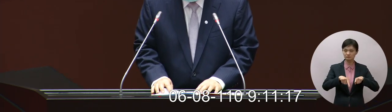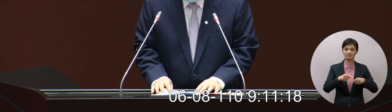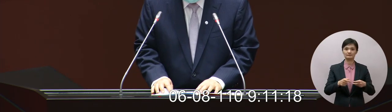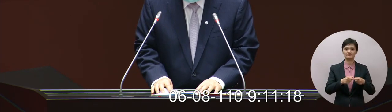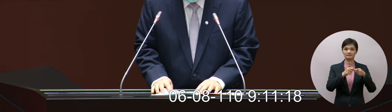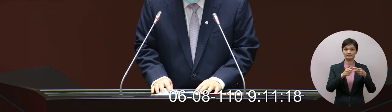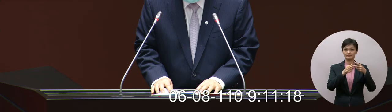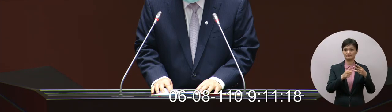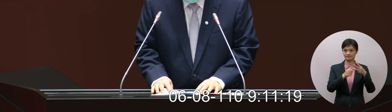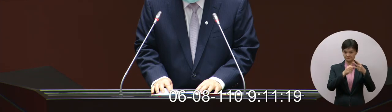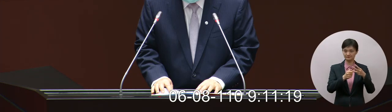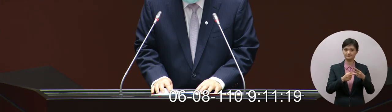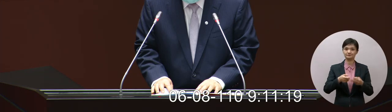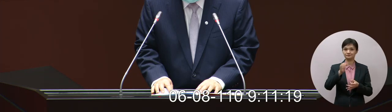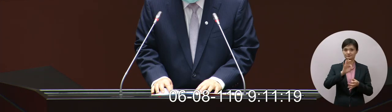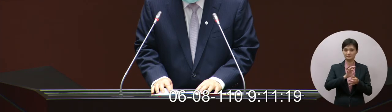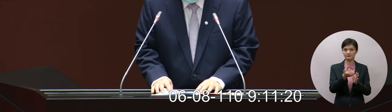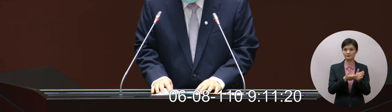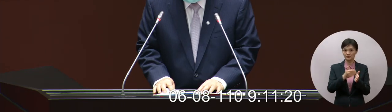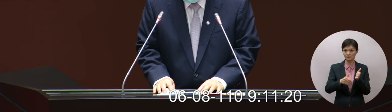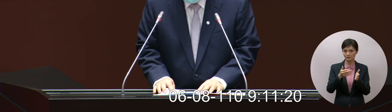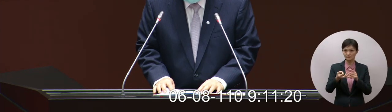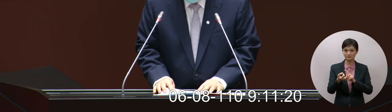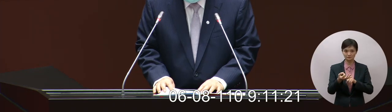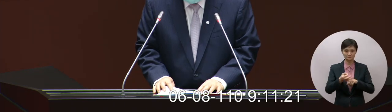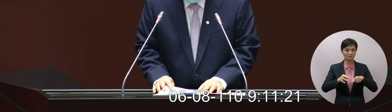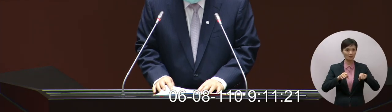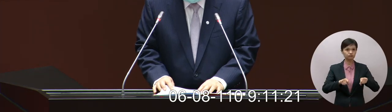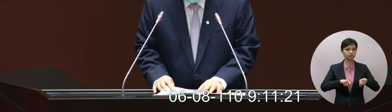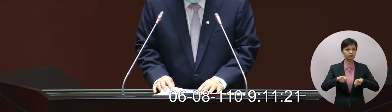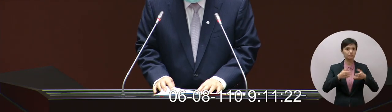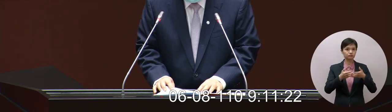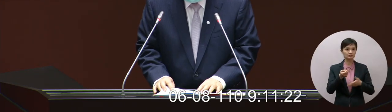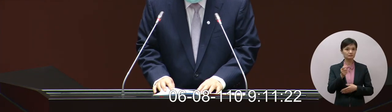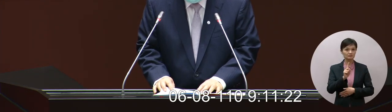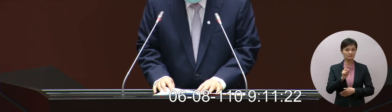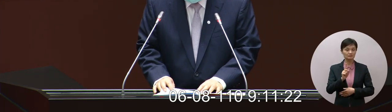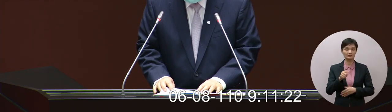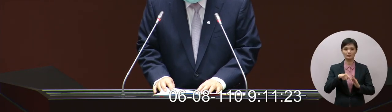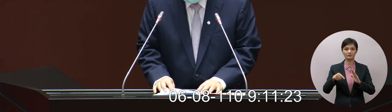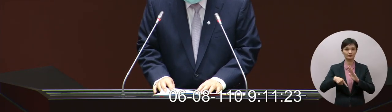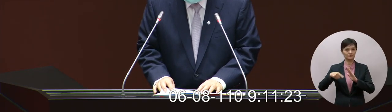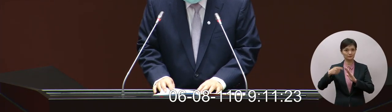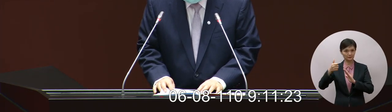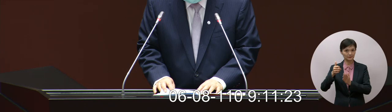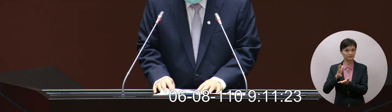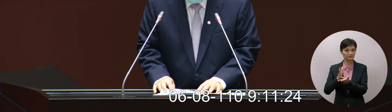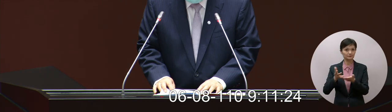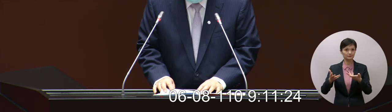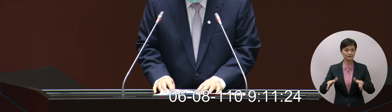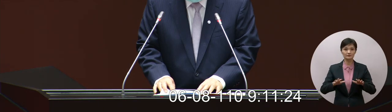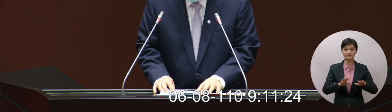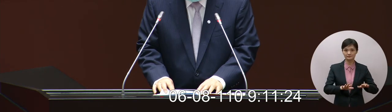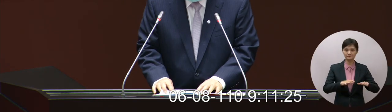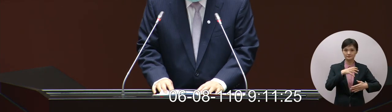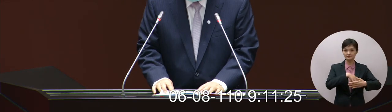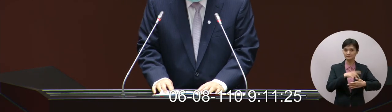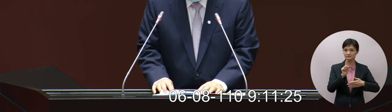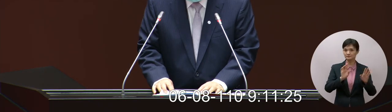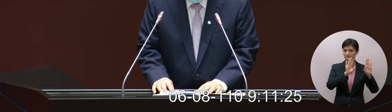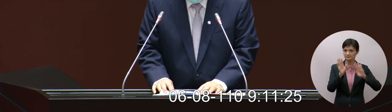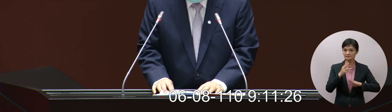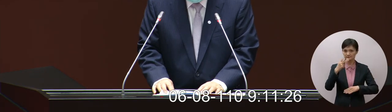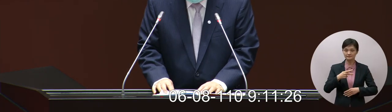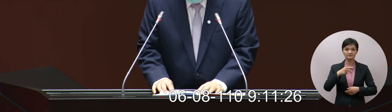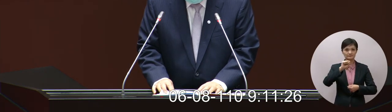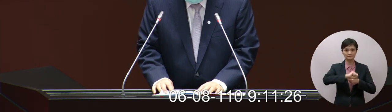次追加预算案编制概况及计划重点，游院长已经做了说明，现在仅就内容概要进一步提